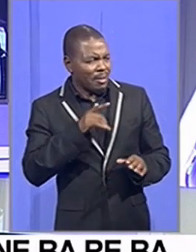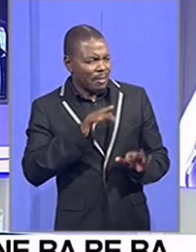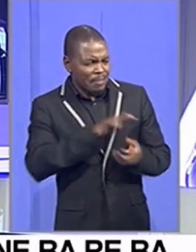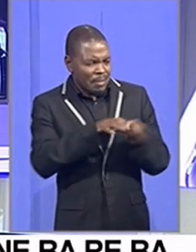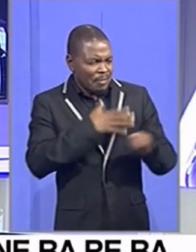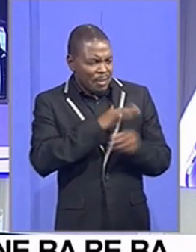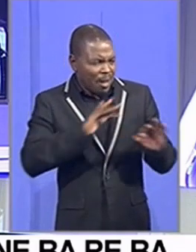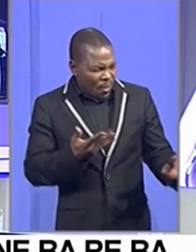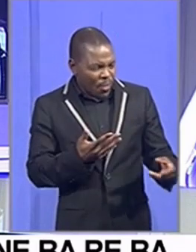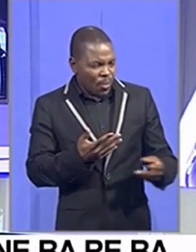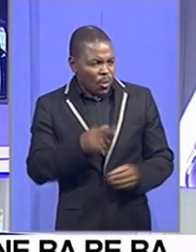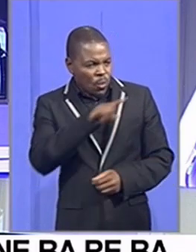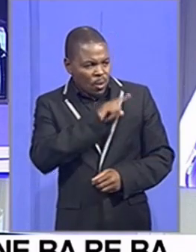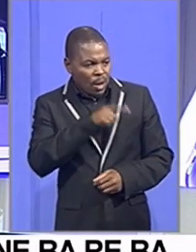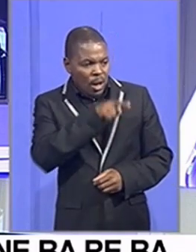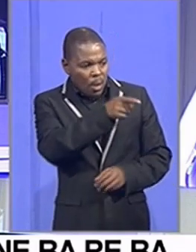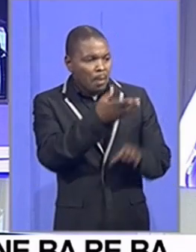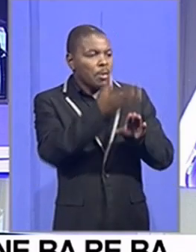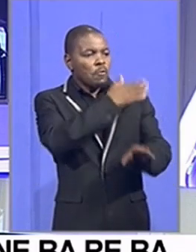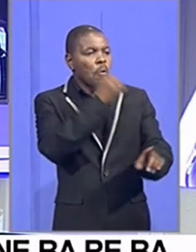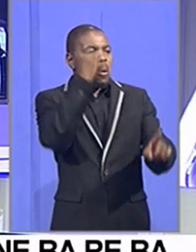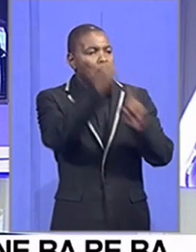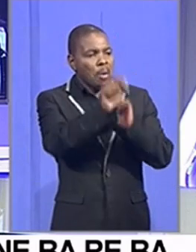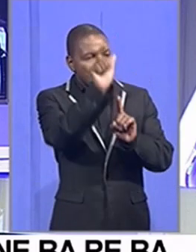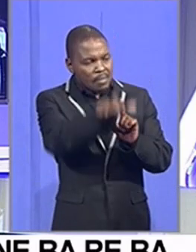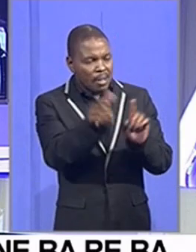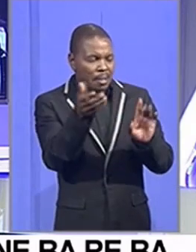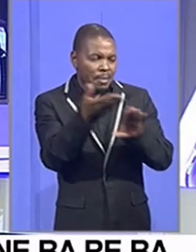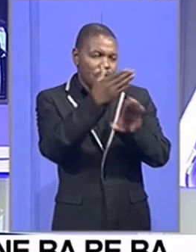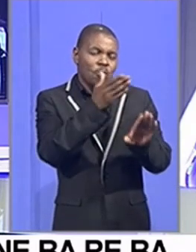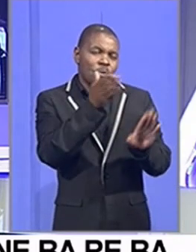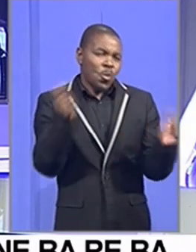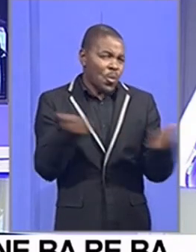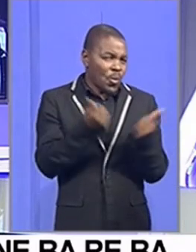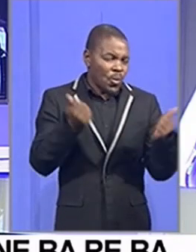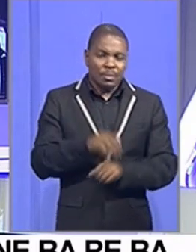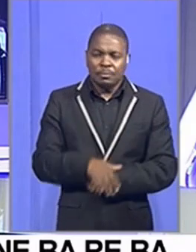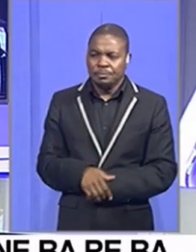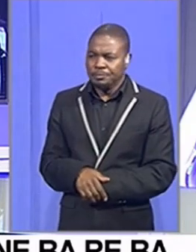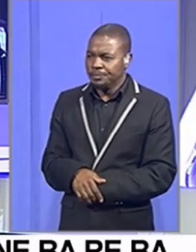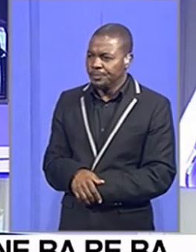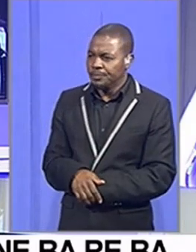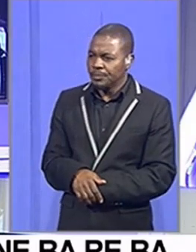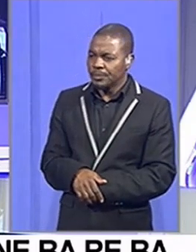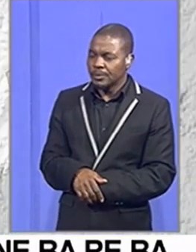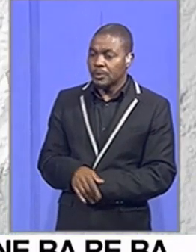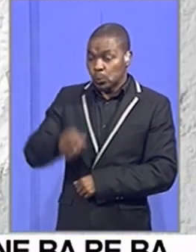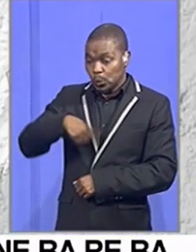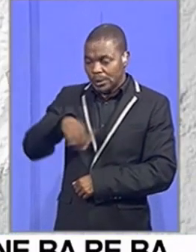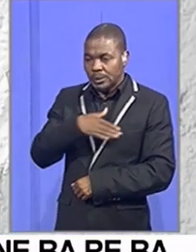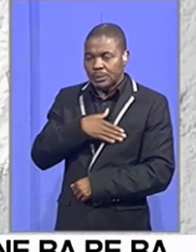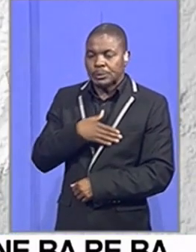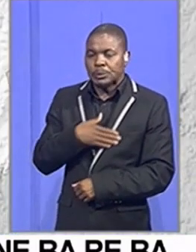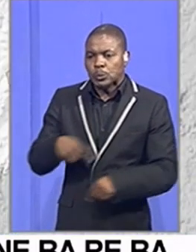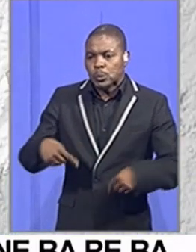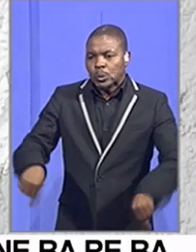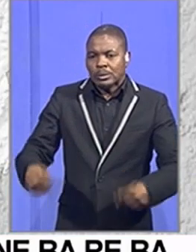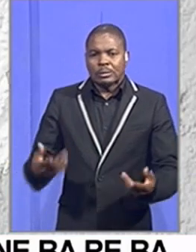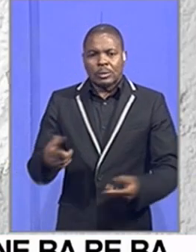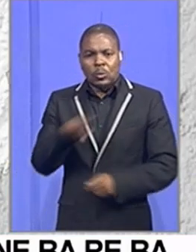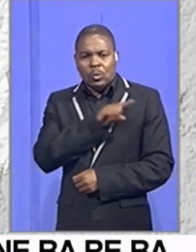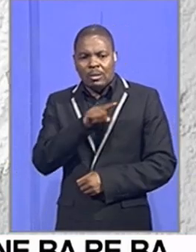dira ditiro tse jwale ka gore go kwala gore o ba shitša kile a bona molato ka polao ye nngwe. E tsogile le rona gore go tla yang